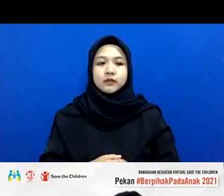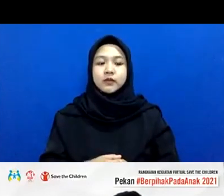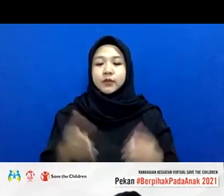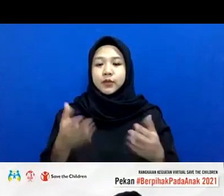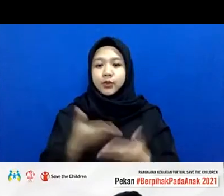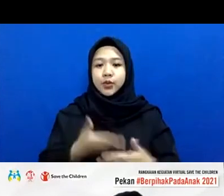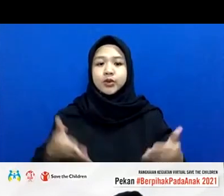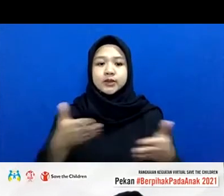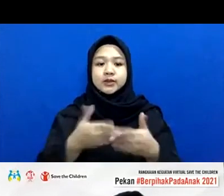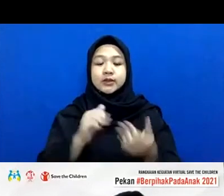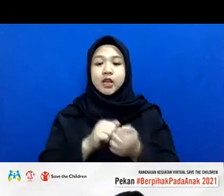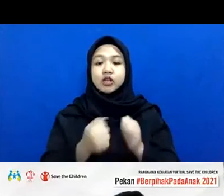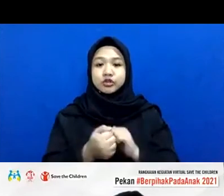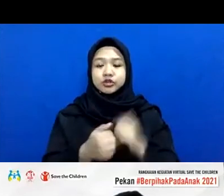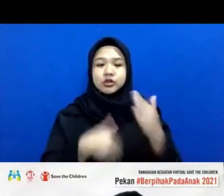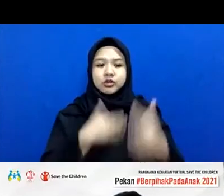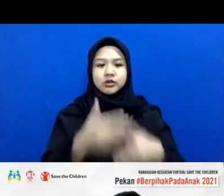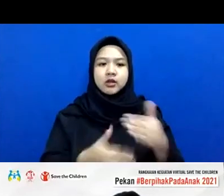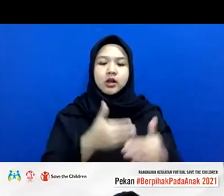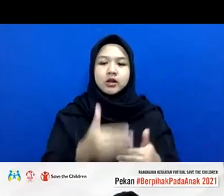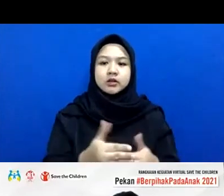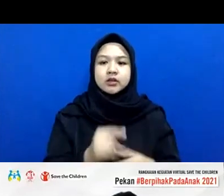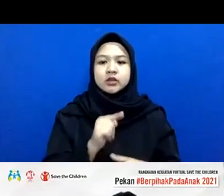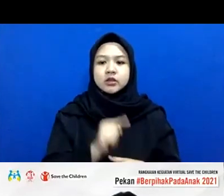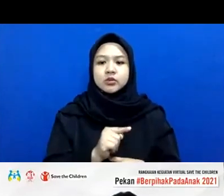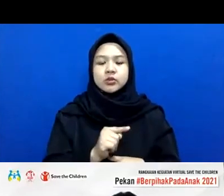kondisi kasus yang ditangani itu memang